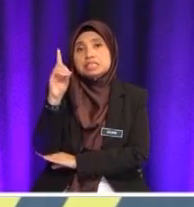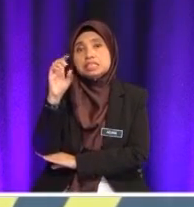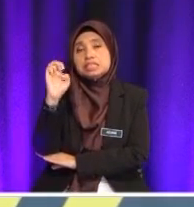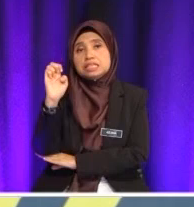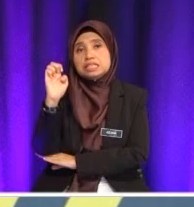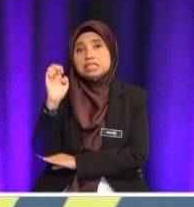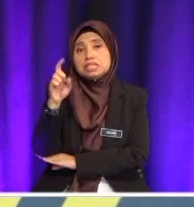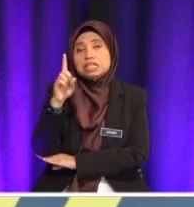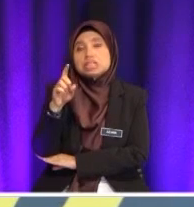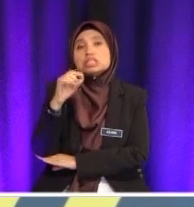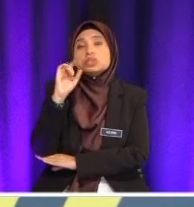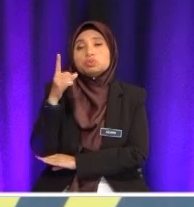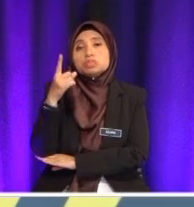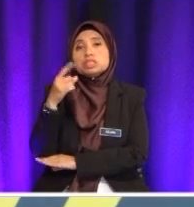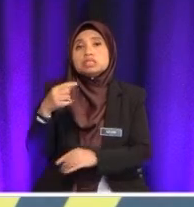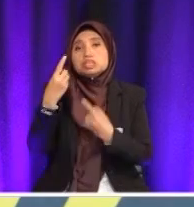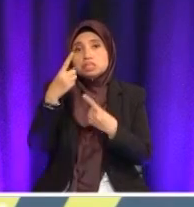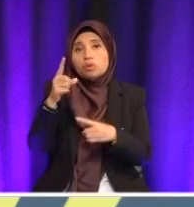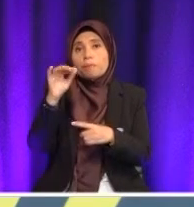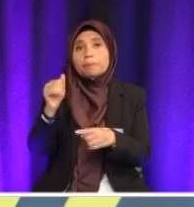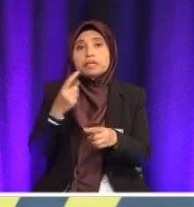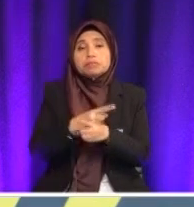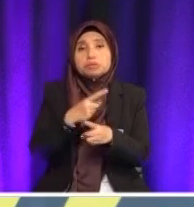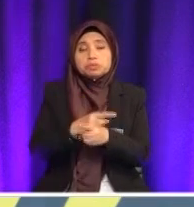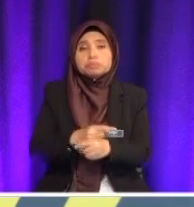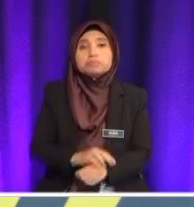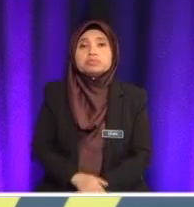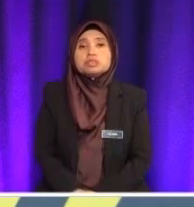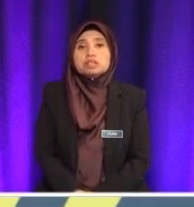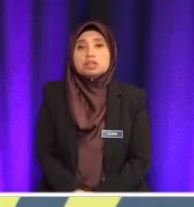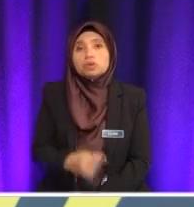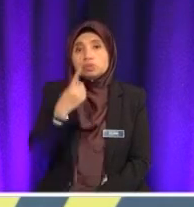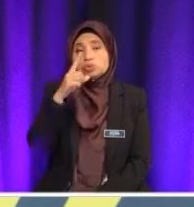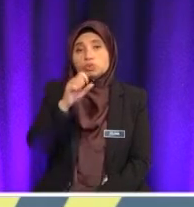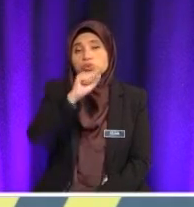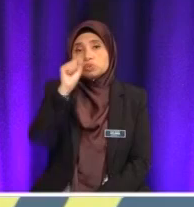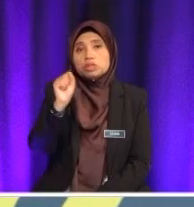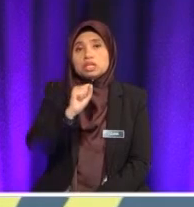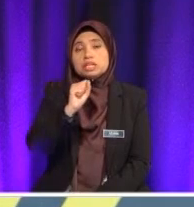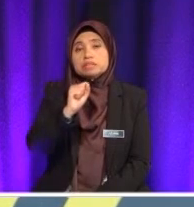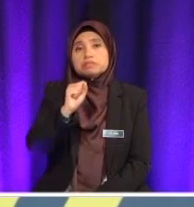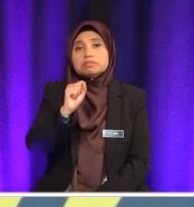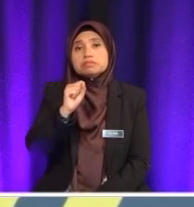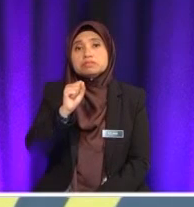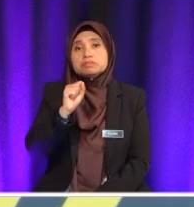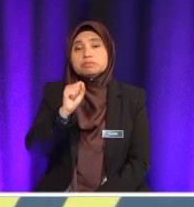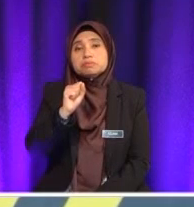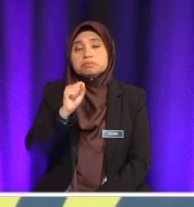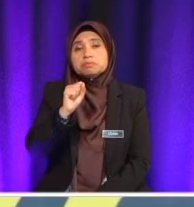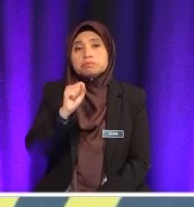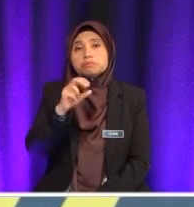satu jawaban yang betul depade 3 yang tadi itu oke untuk yang analitik pula ia lebih kepada untuk